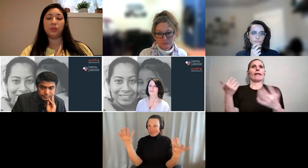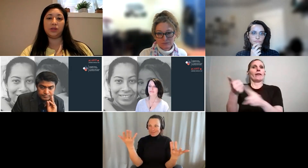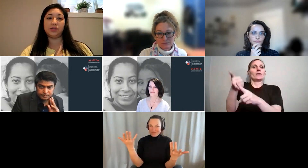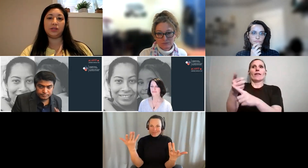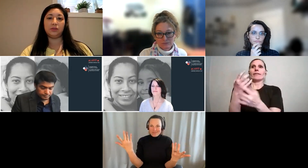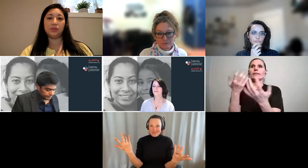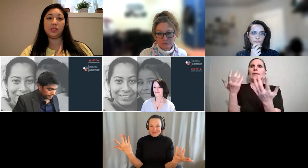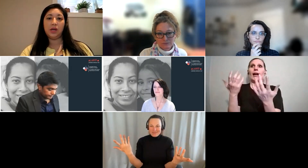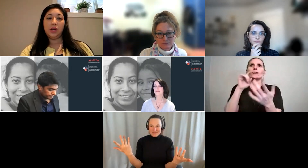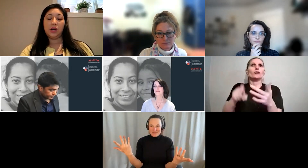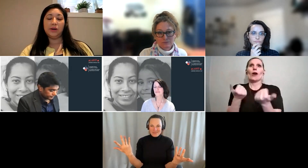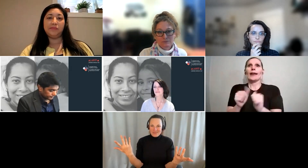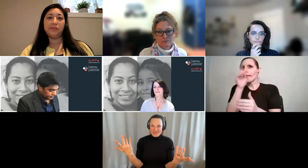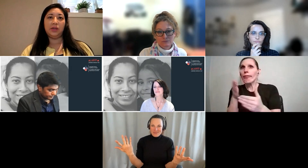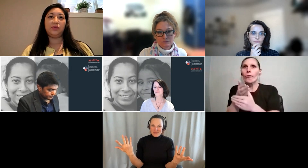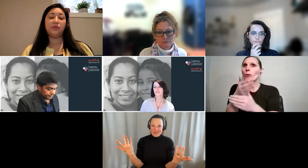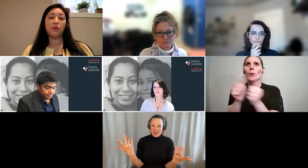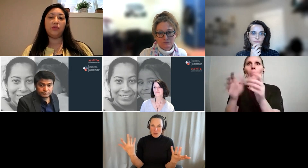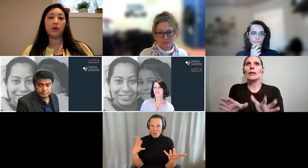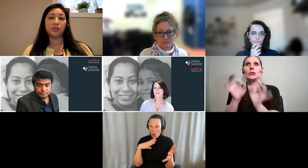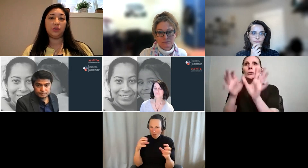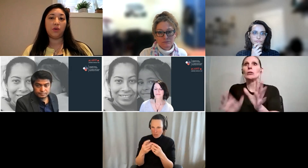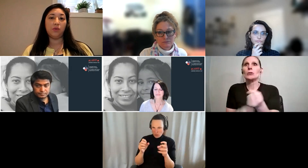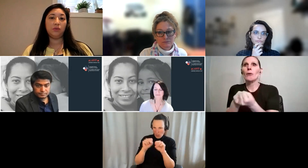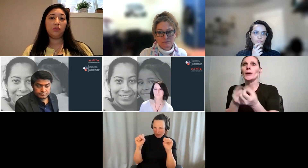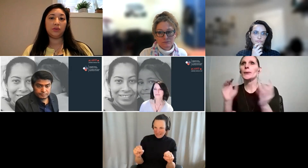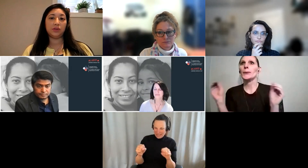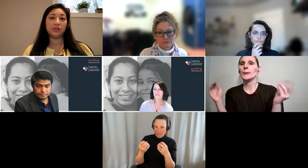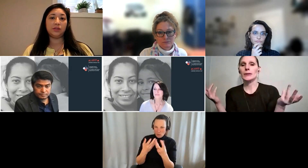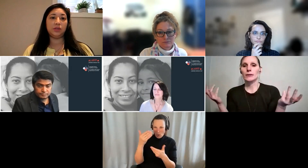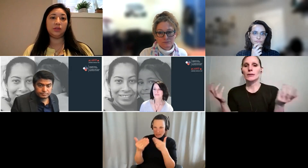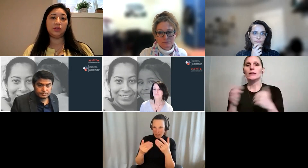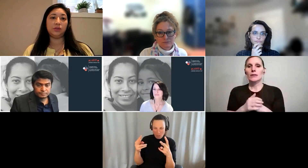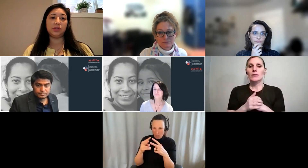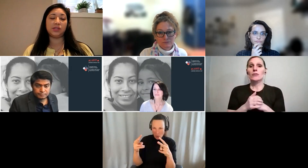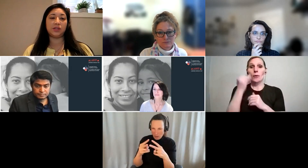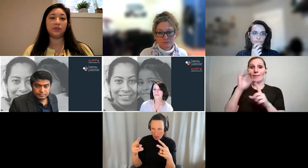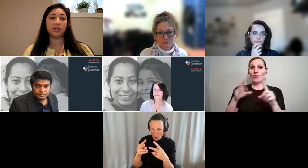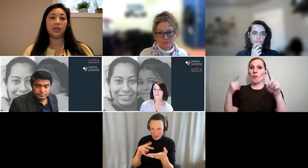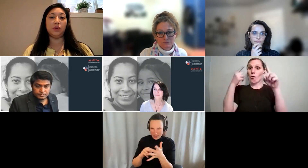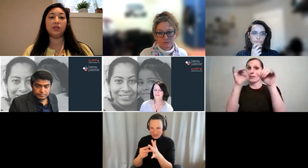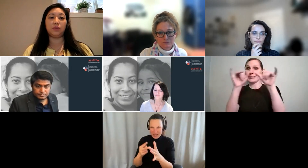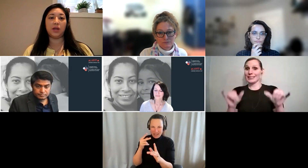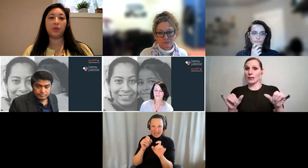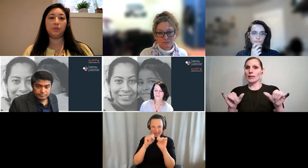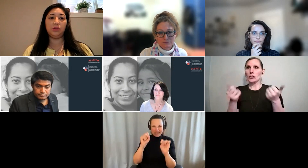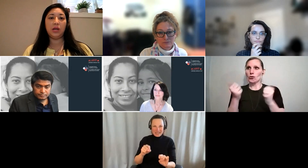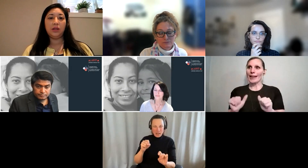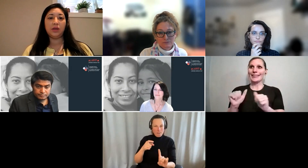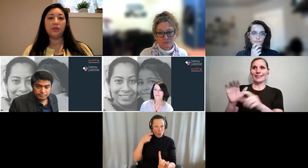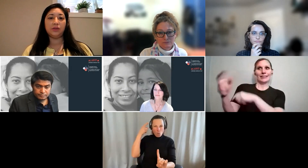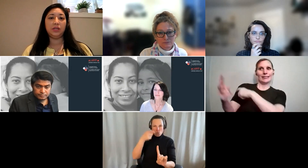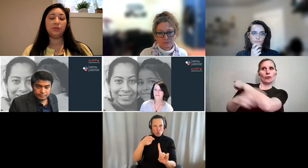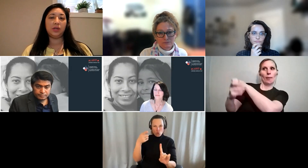à eux-mêmes pour naviguer des systèmes qui ne sont pas familiers. Si le but de notre système est de réintégrer